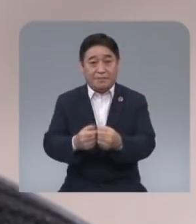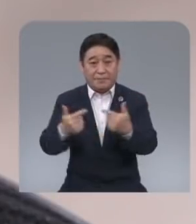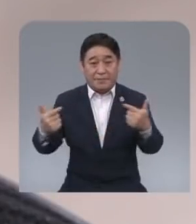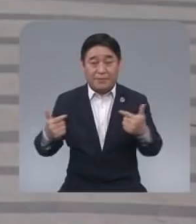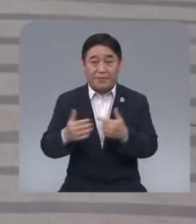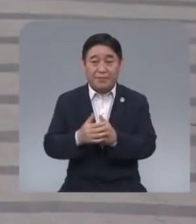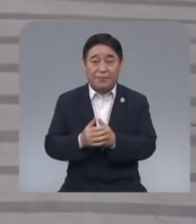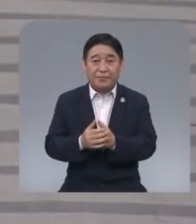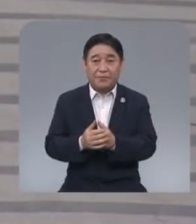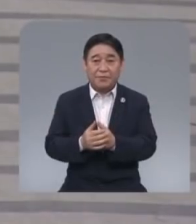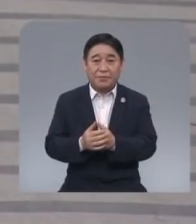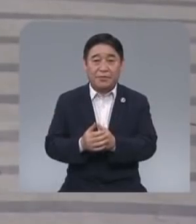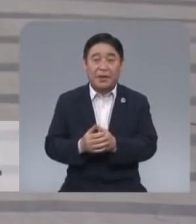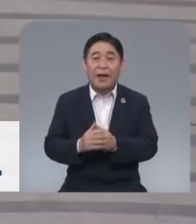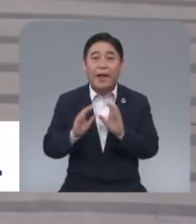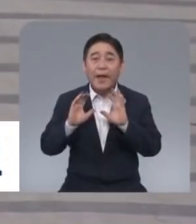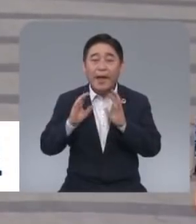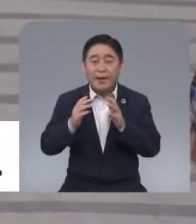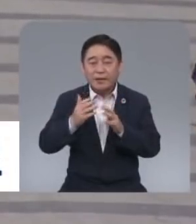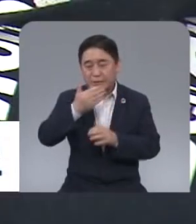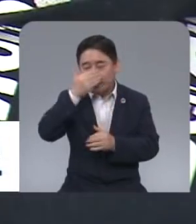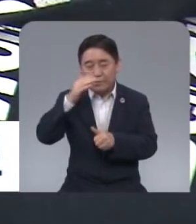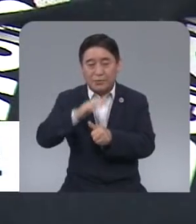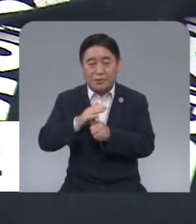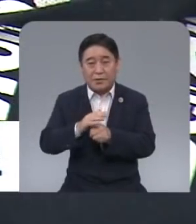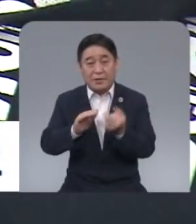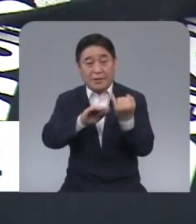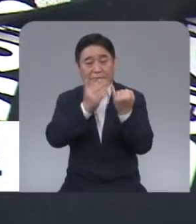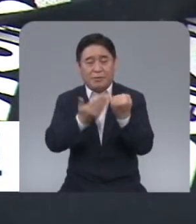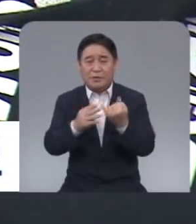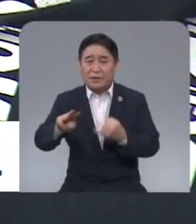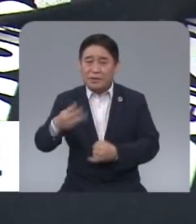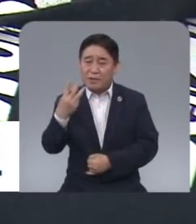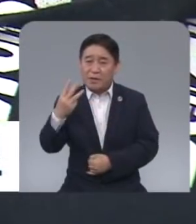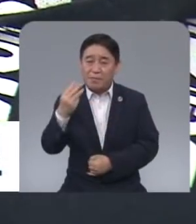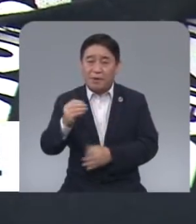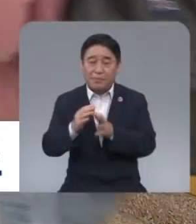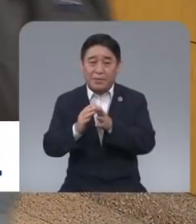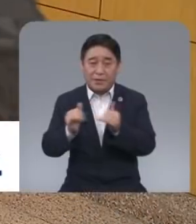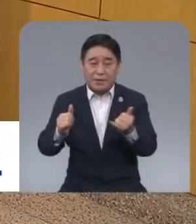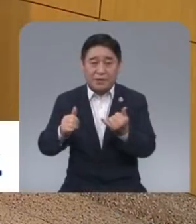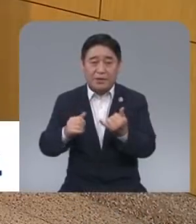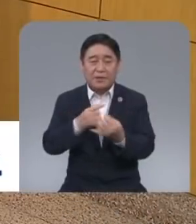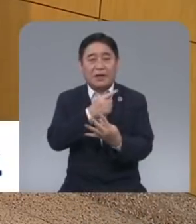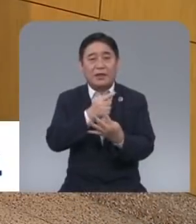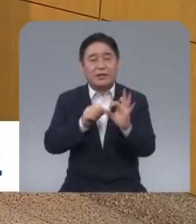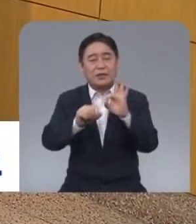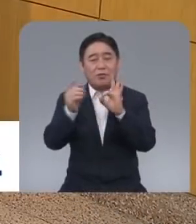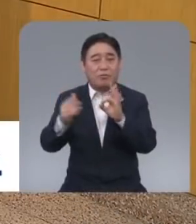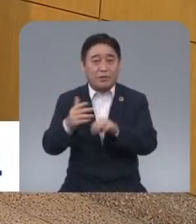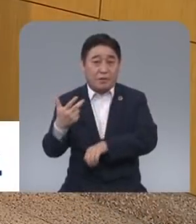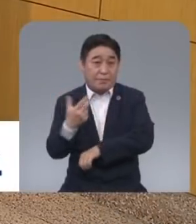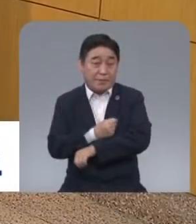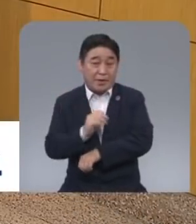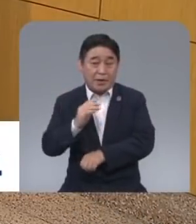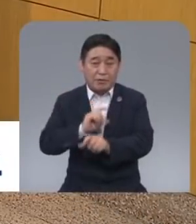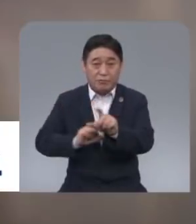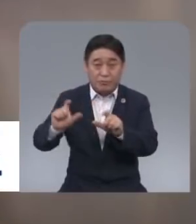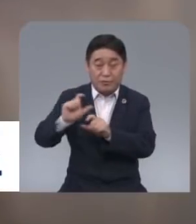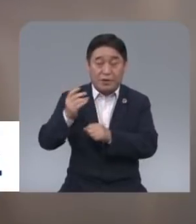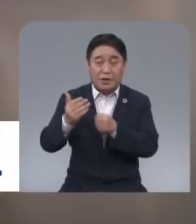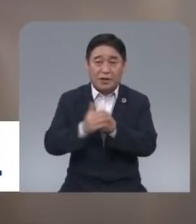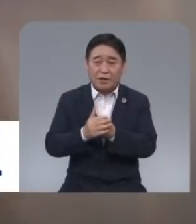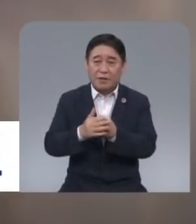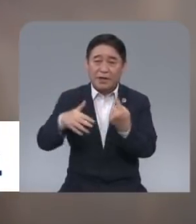높아졌습니다. 소아청소년과 임신부 등 303만여 명이 4분기 대상에 추가되면서 1차 접종률 목표는 전